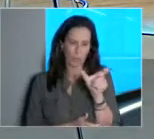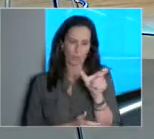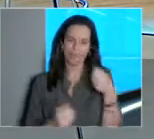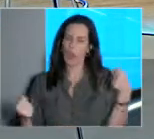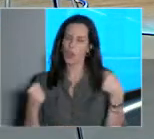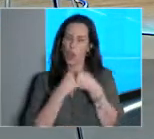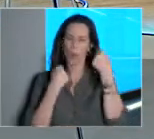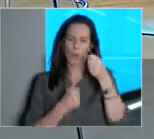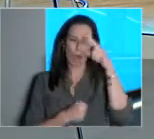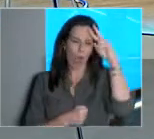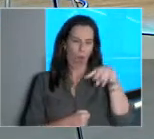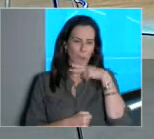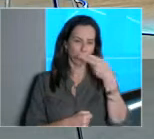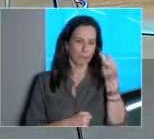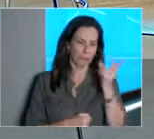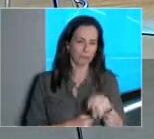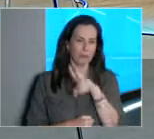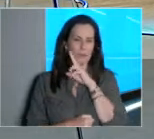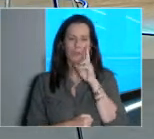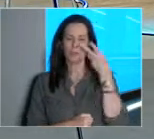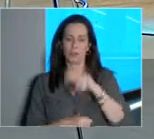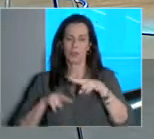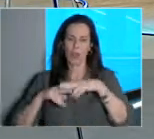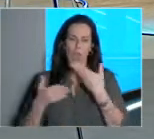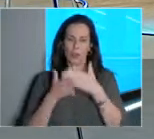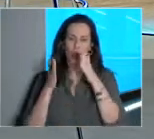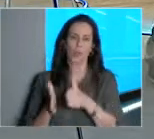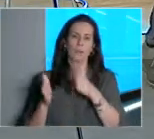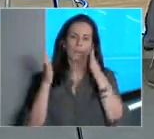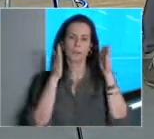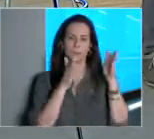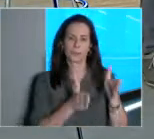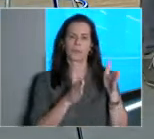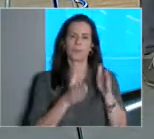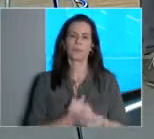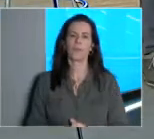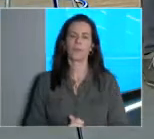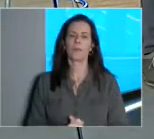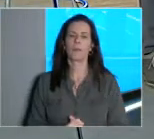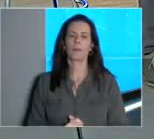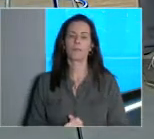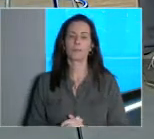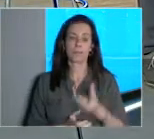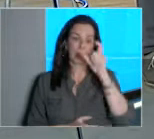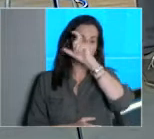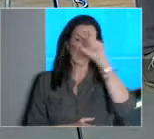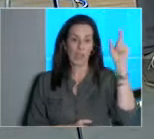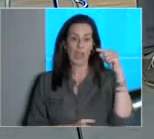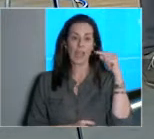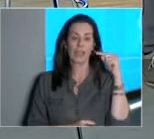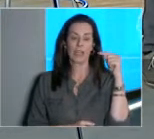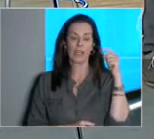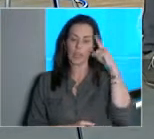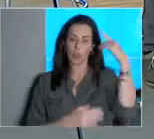על הבחור שקיפח את חייו בתאונת הדרכים. בואו נמשיך עם עיתון ידיעות אחרונות. כאן הכותרת הגג היא על